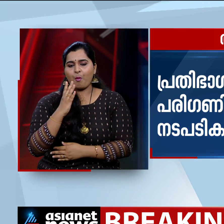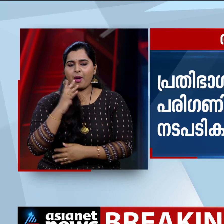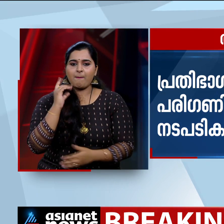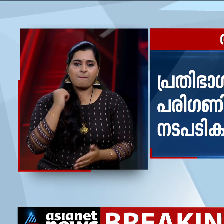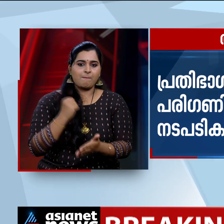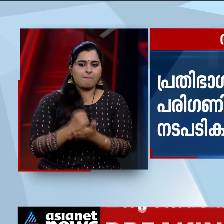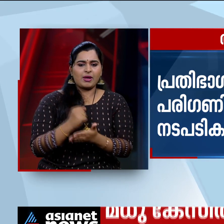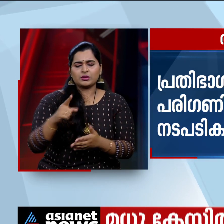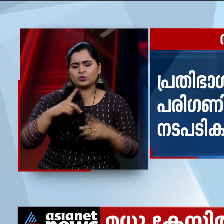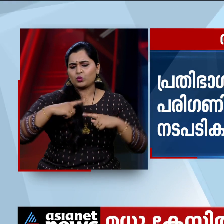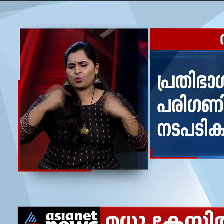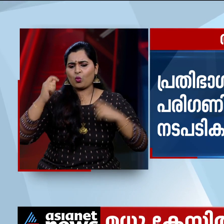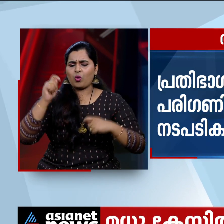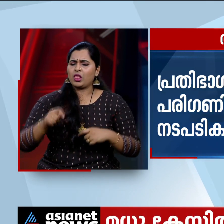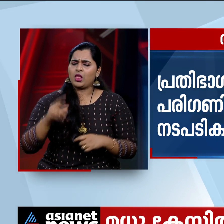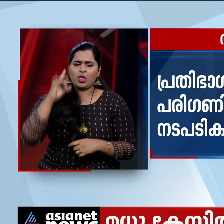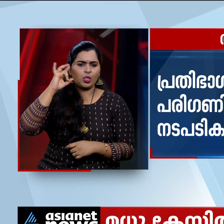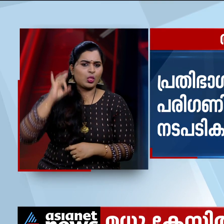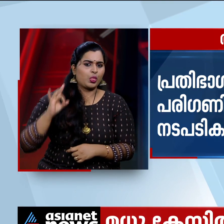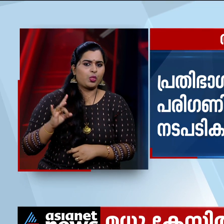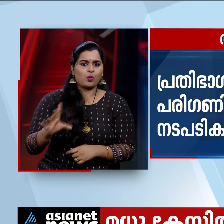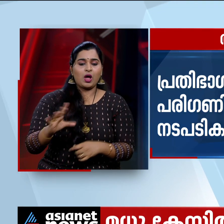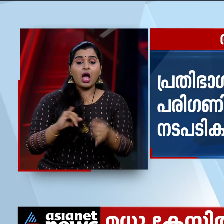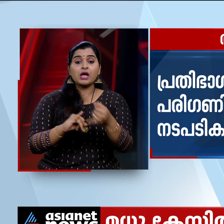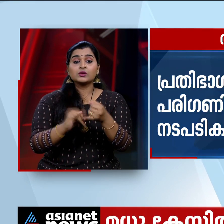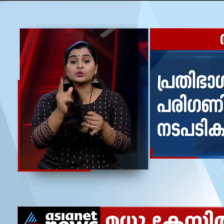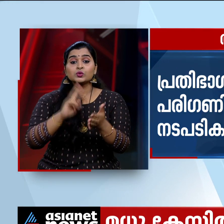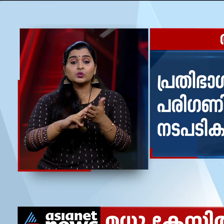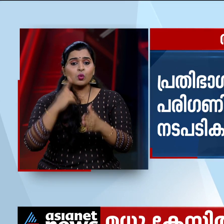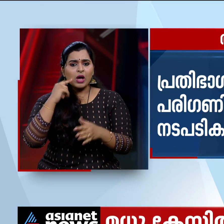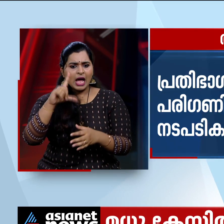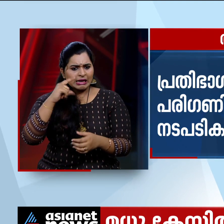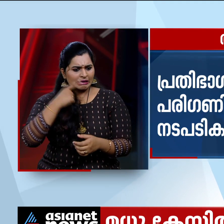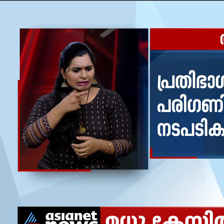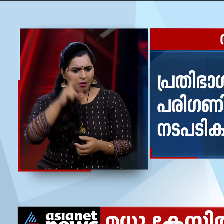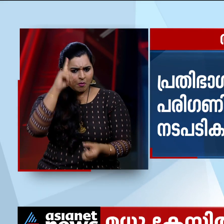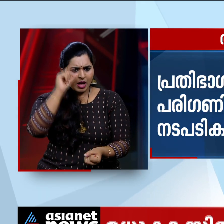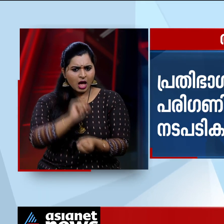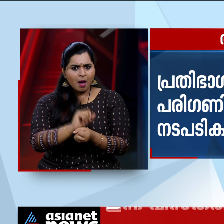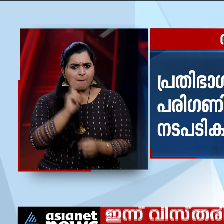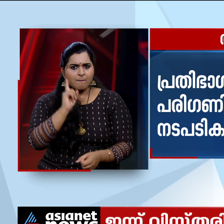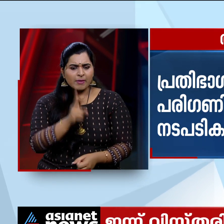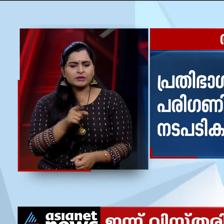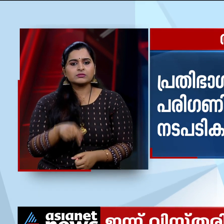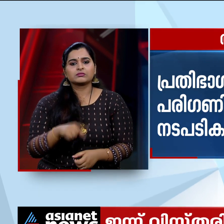കോടതി നിരസിച്ചു. സുനിൽകുമാറിനെതിരെ നടപടി വേണമെന്ന പ്രോസിക്യൂഷന്റെ ഹർജി നാളെ പരിഗണിക്കും.